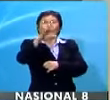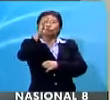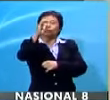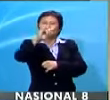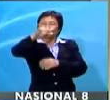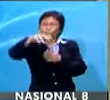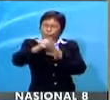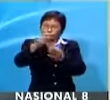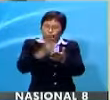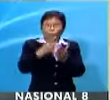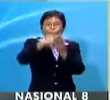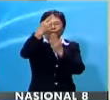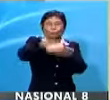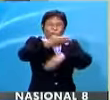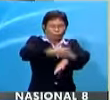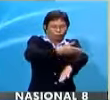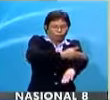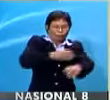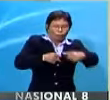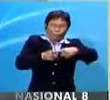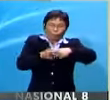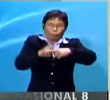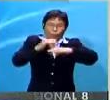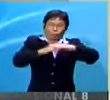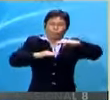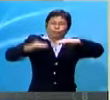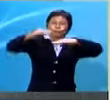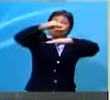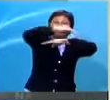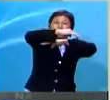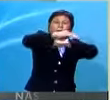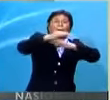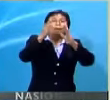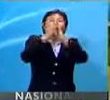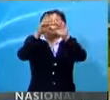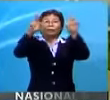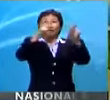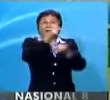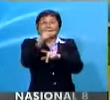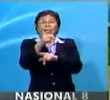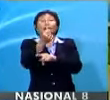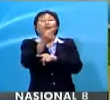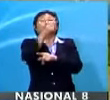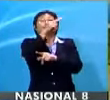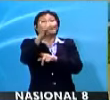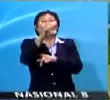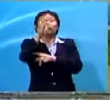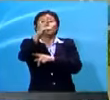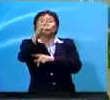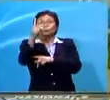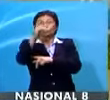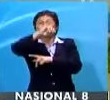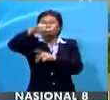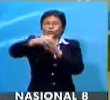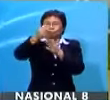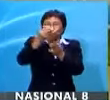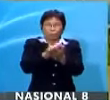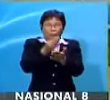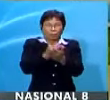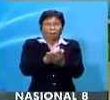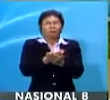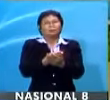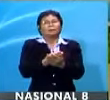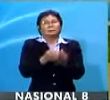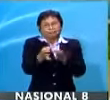juta dan projek naik taraf persimpangan bertingkat di Bandar Raya Kota Kinabalu bernilai rm261 juta